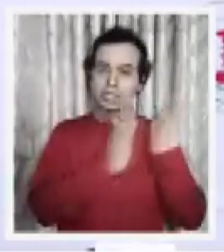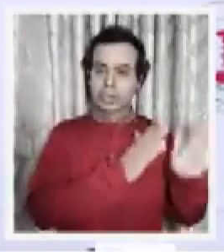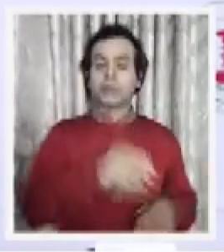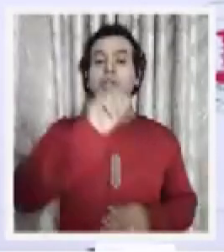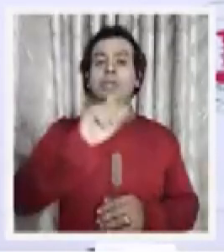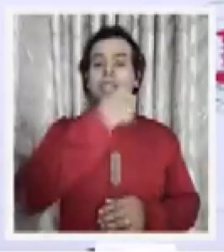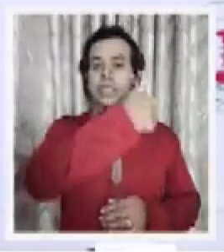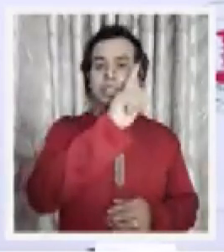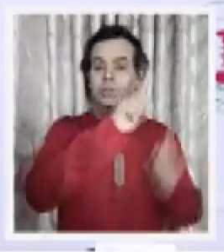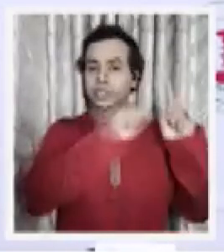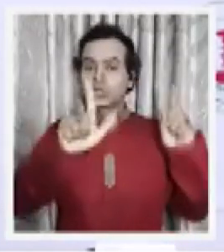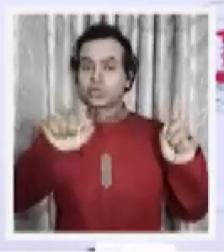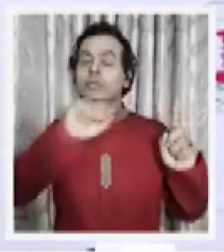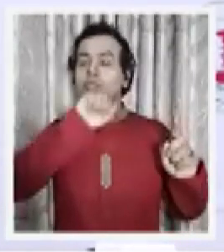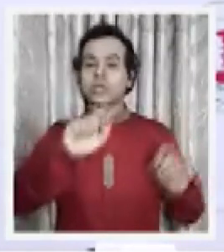51 থেকে 60 বছর 4 জন,